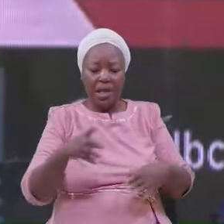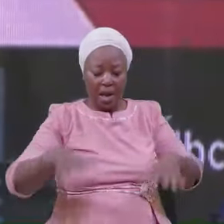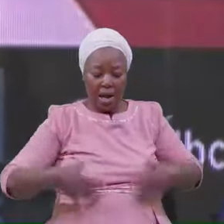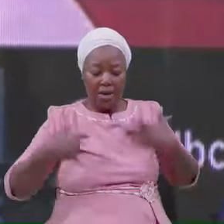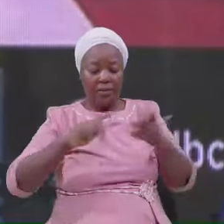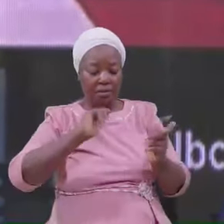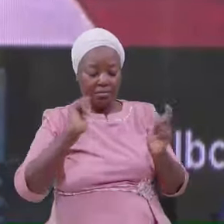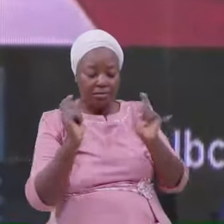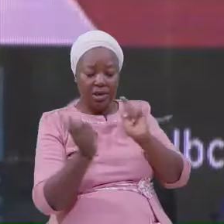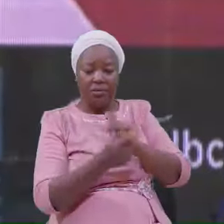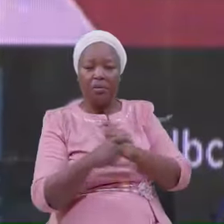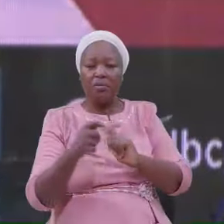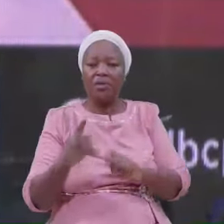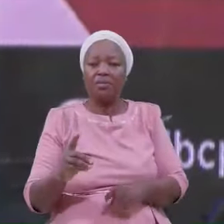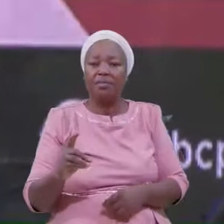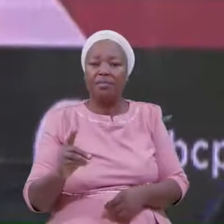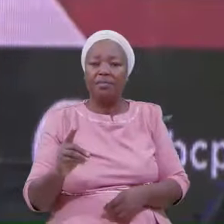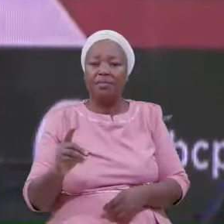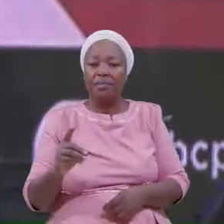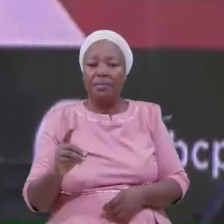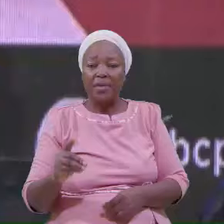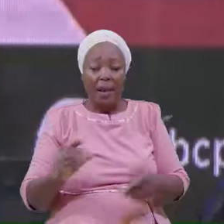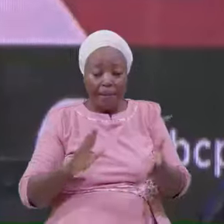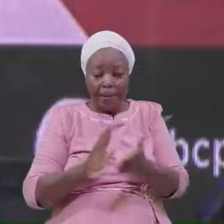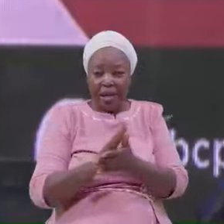paniniwala, pananampalataya sa Panginoon,